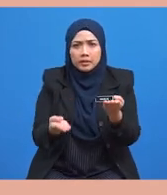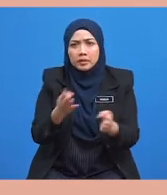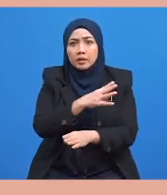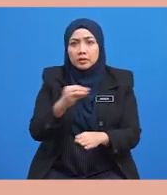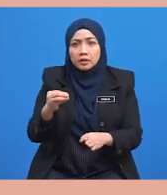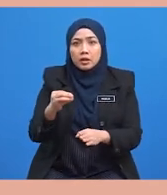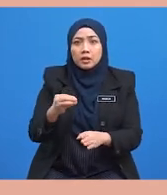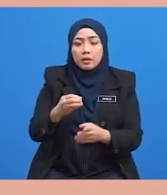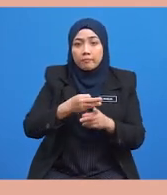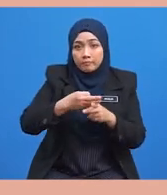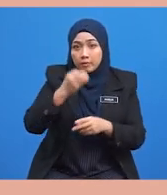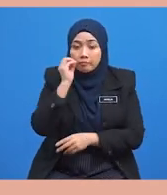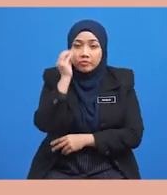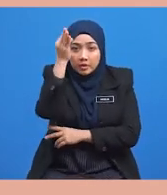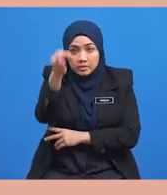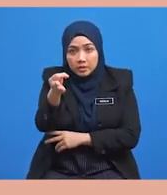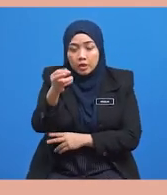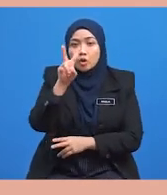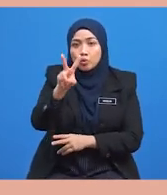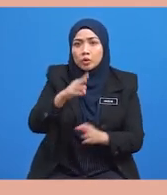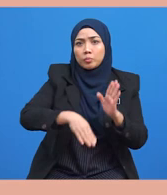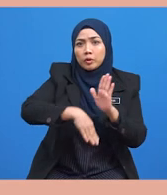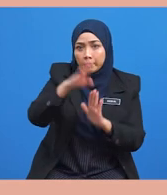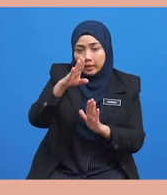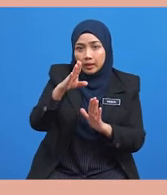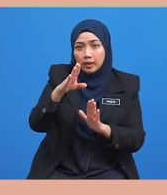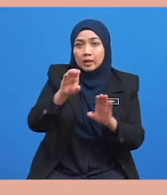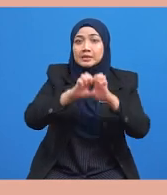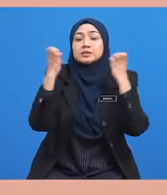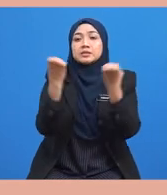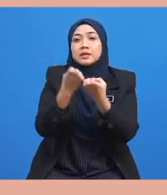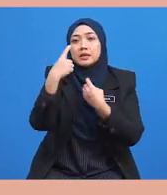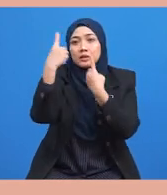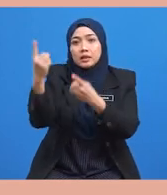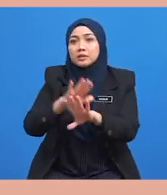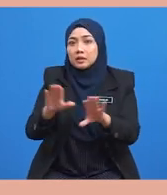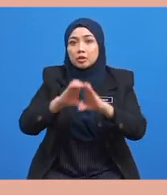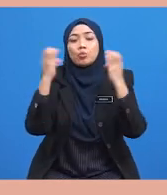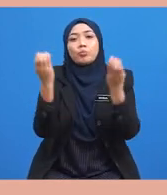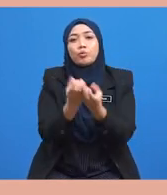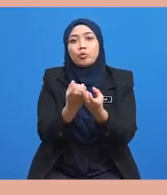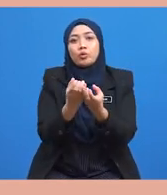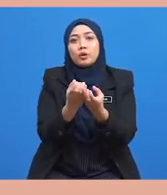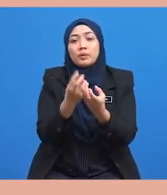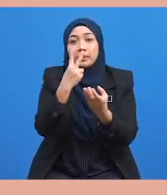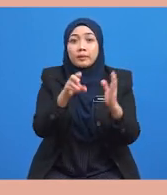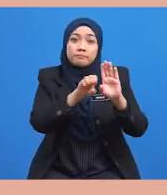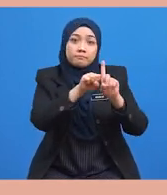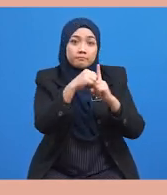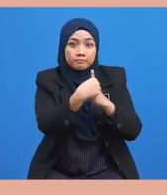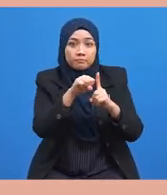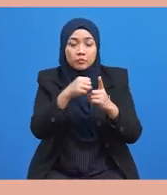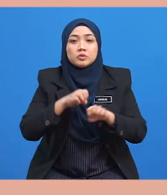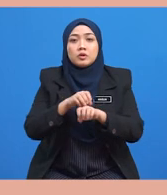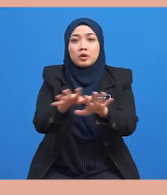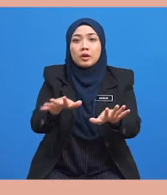dan mentafsir dua atau lebih set data tak terkumpul berdasarkan sukatan serakan